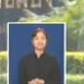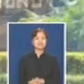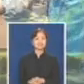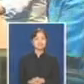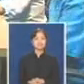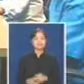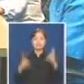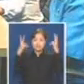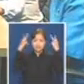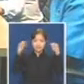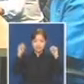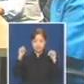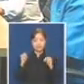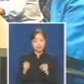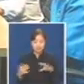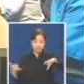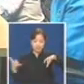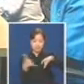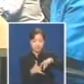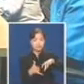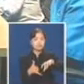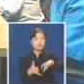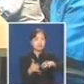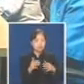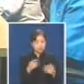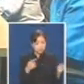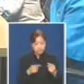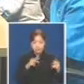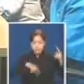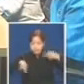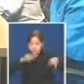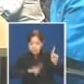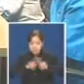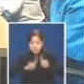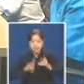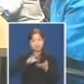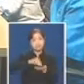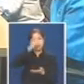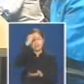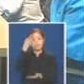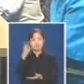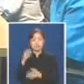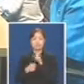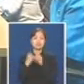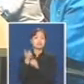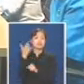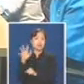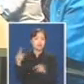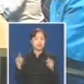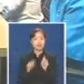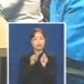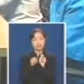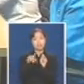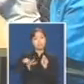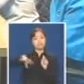เวชชาชีวะได้เดินทางมาติดตามนะคะผลการดำเนินนโยบายเรียนฟรี15ปีในพื้นที่ของอำเภอเมืองจังหวัดราชบุรีนะคะแล้วก็